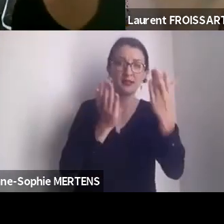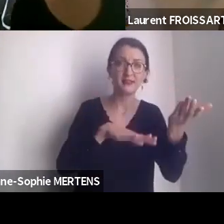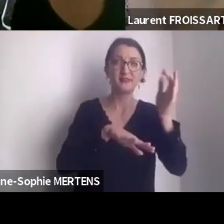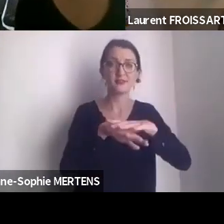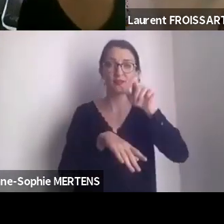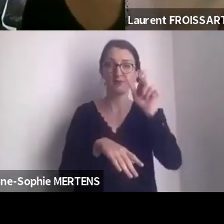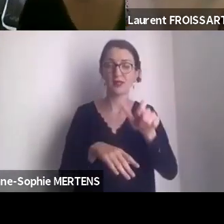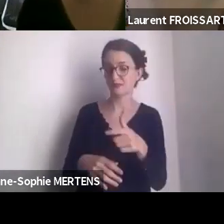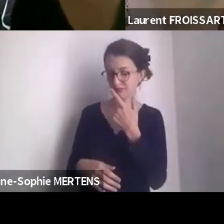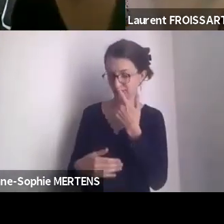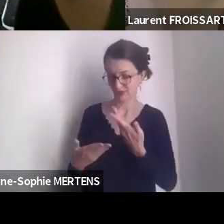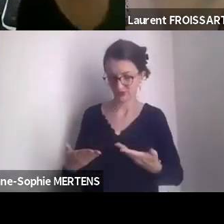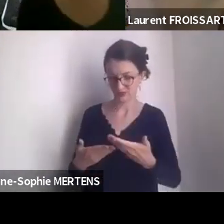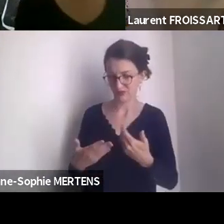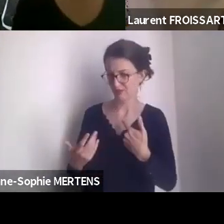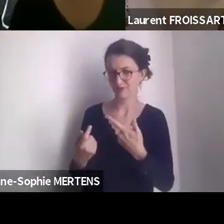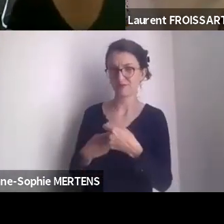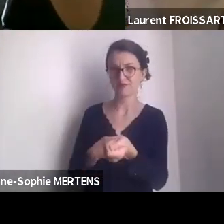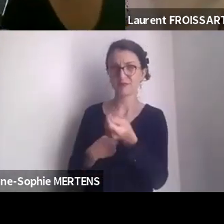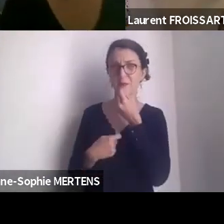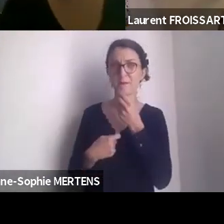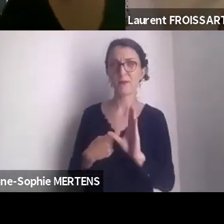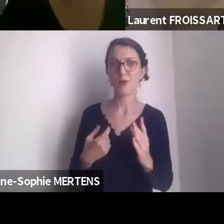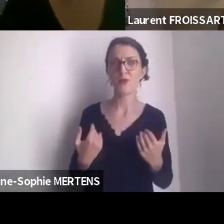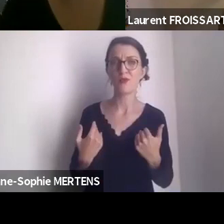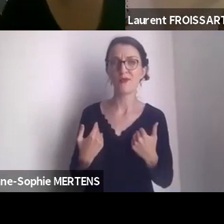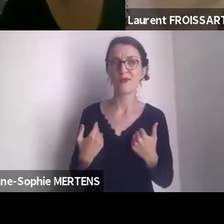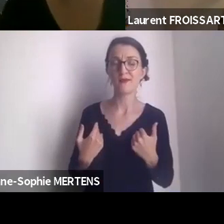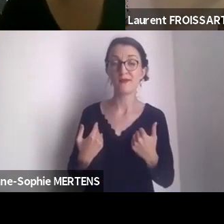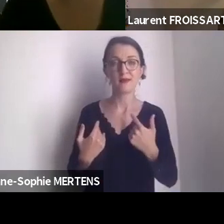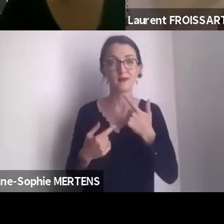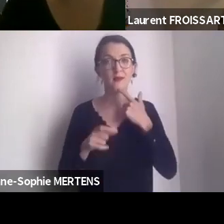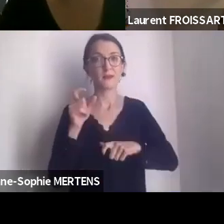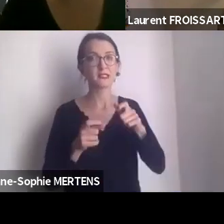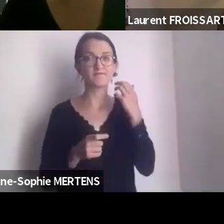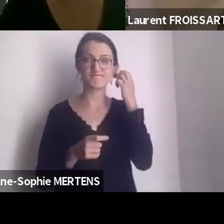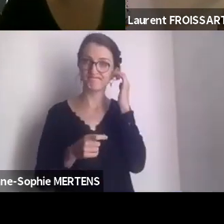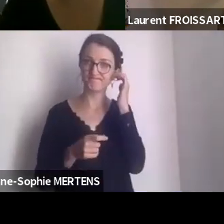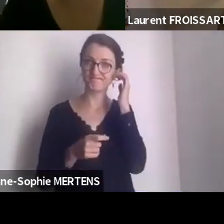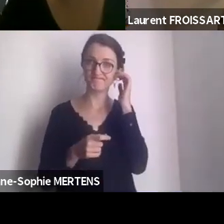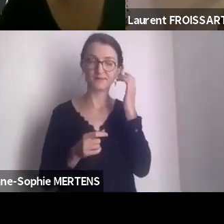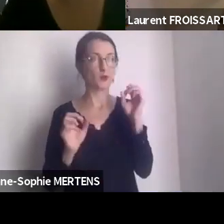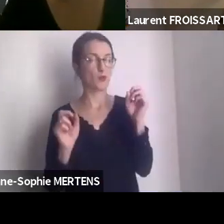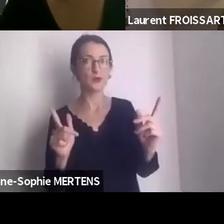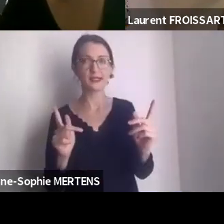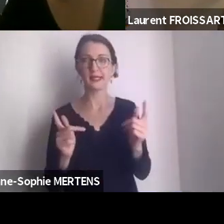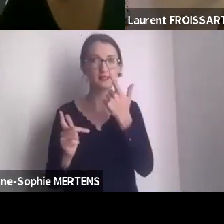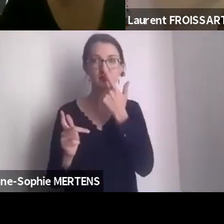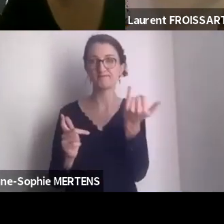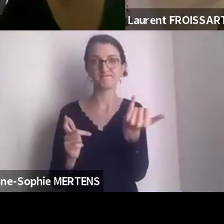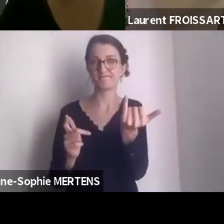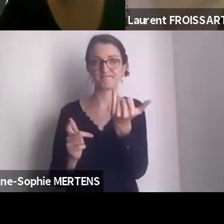du tout à la situation. Et donc, en fait, les gens qui ont rédigé le manifeste Agile, ils se sont dit